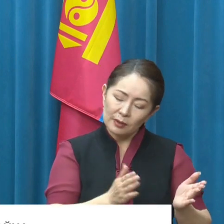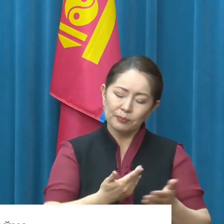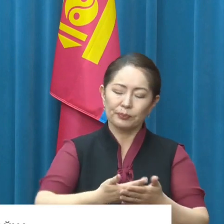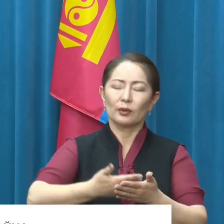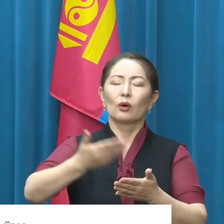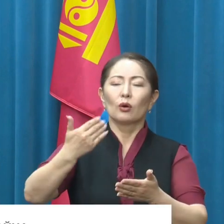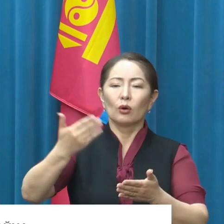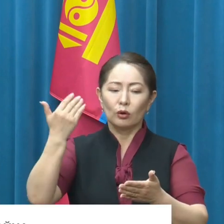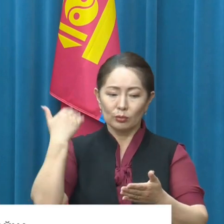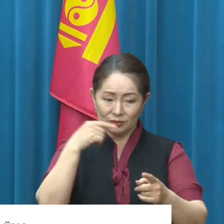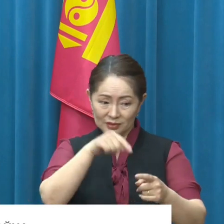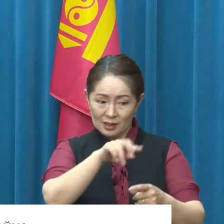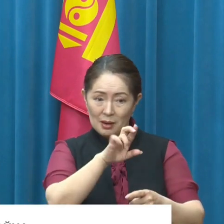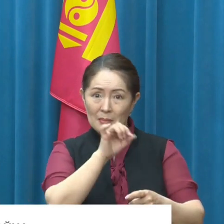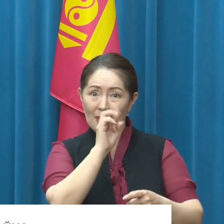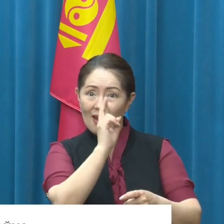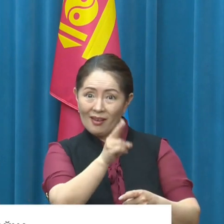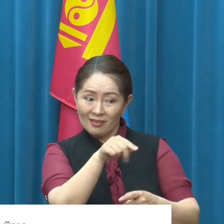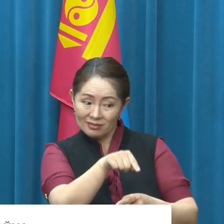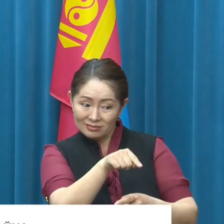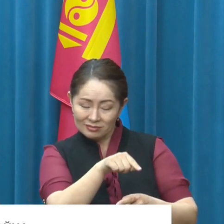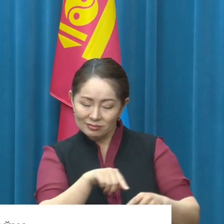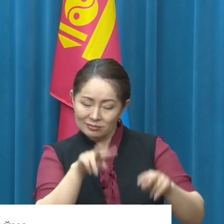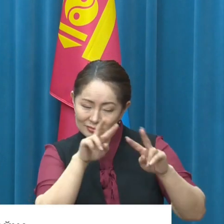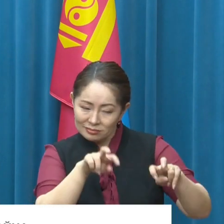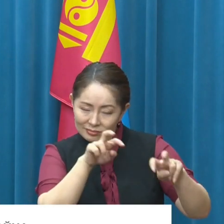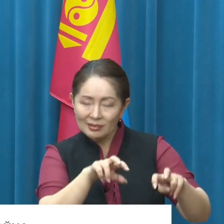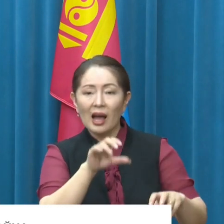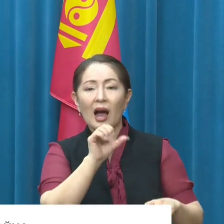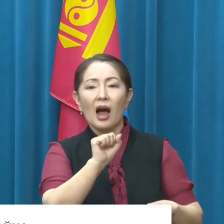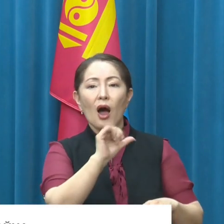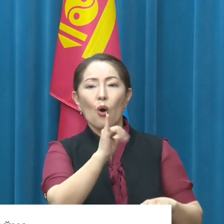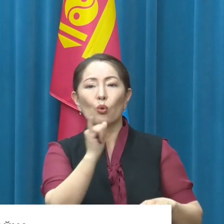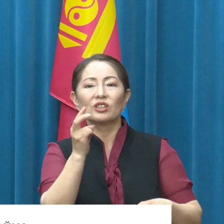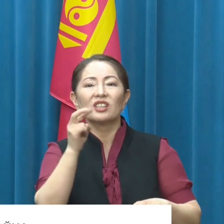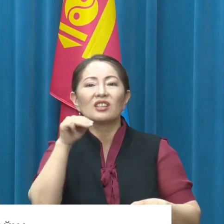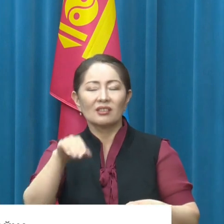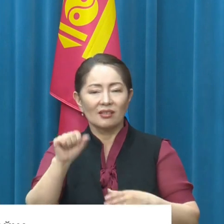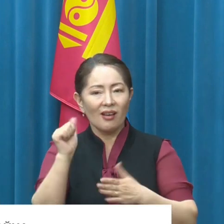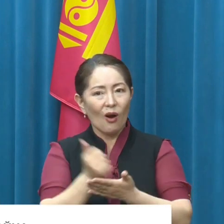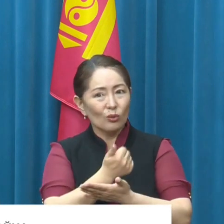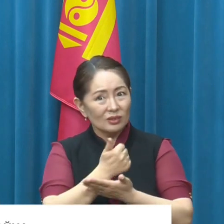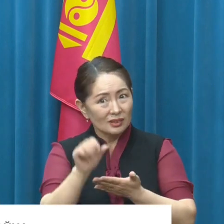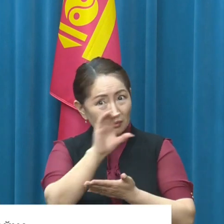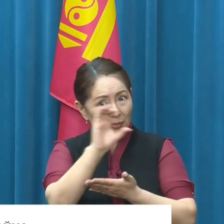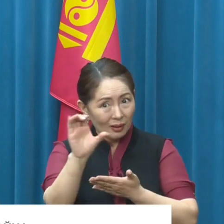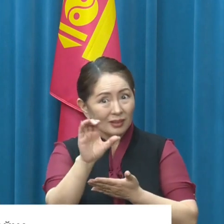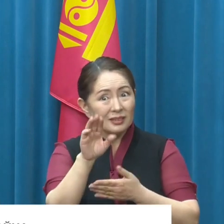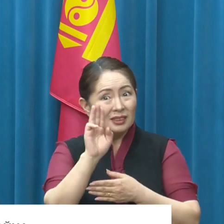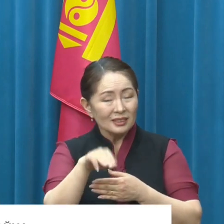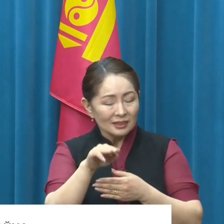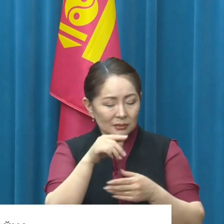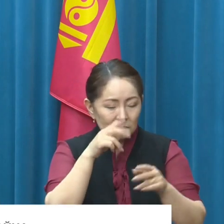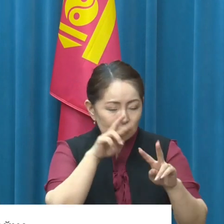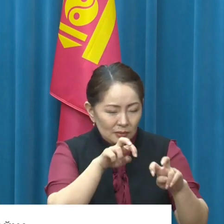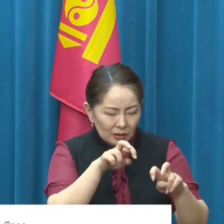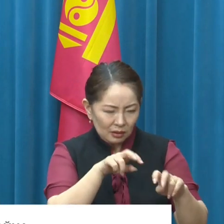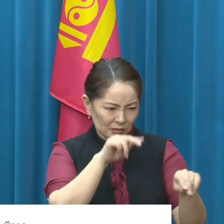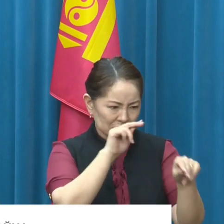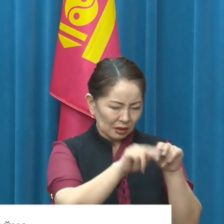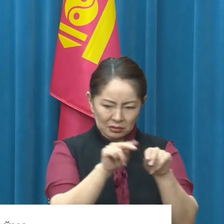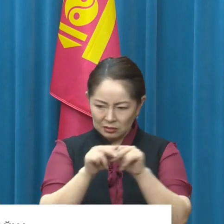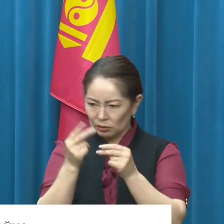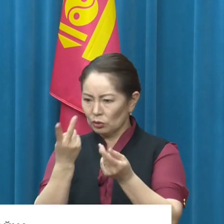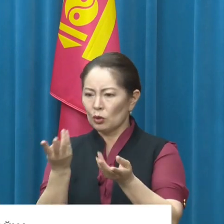банкнд аудит хийгдэж байсан одоо олон улсын аудитын байгууллага Монгол банкны эхлэлтийн энэ дүнгууд бол бас зөрүүтэй